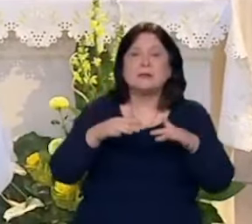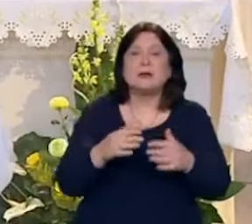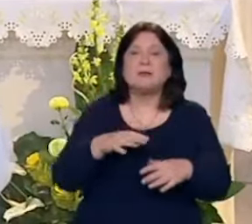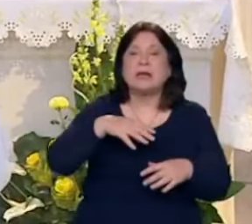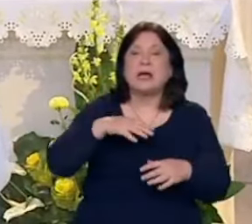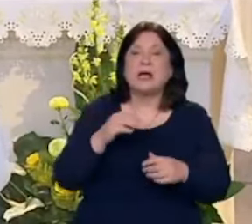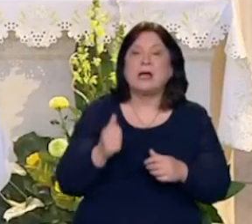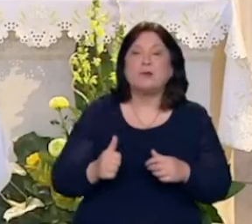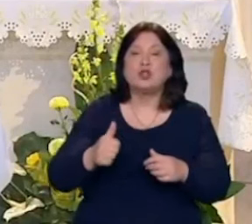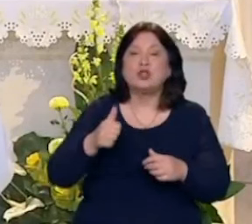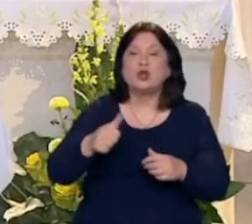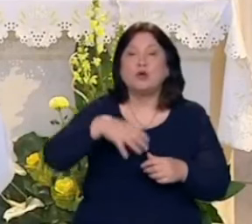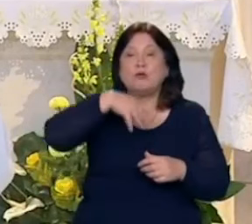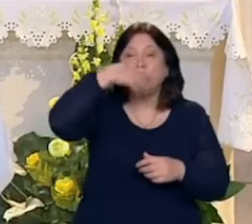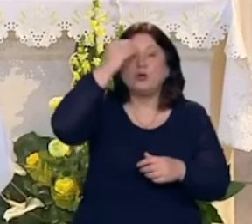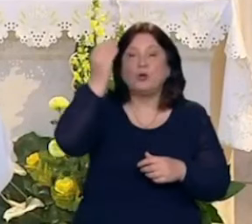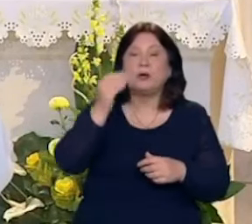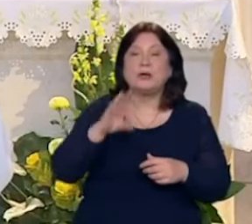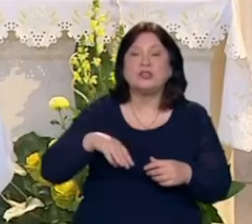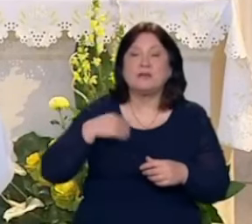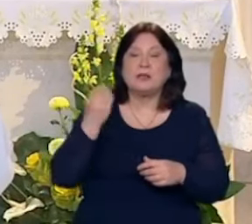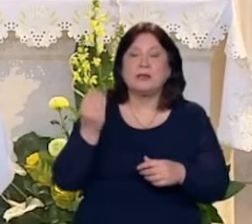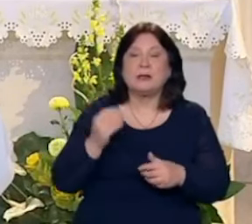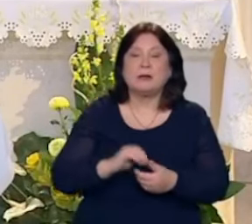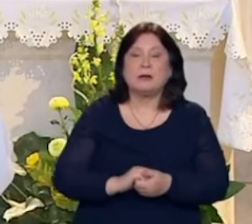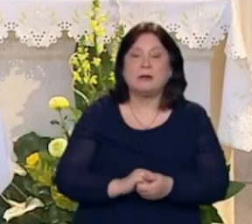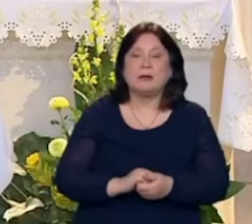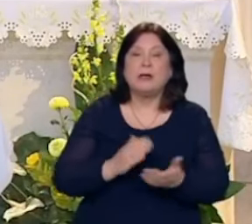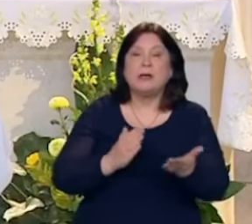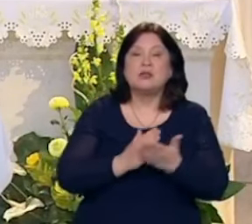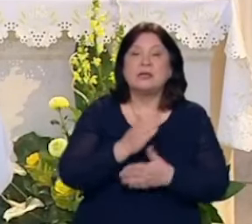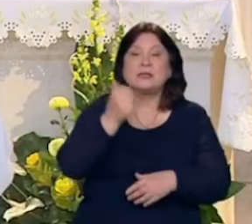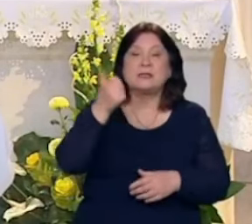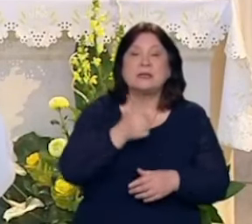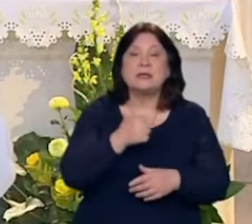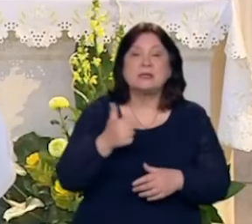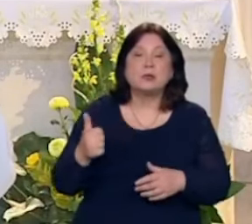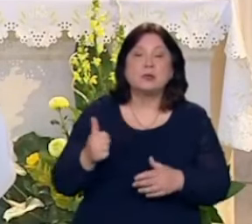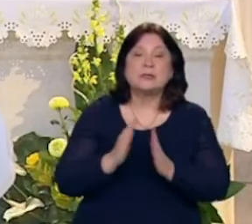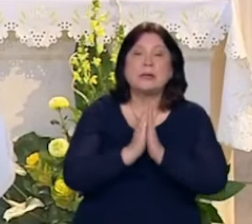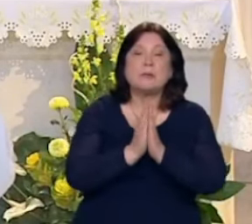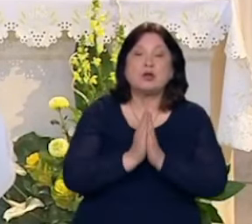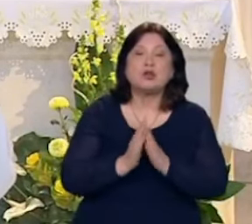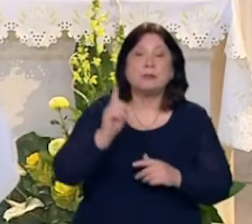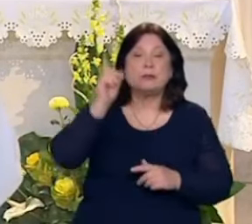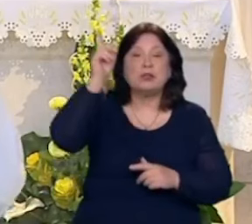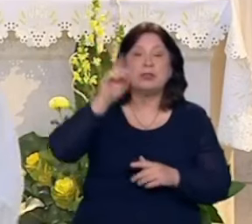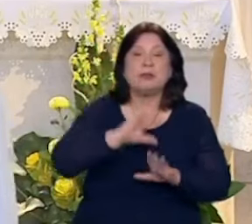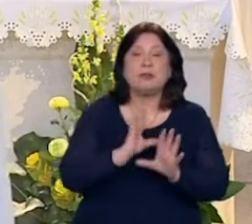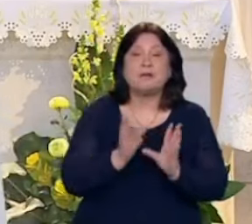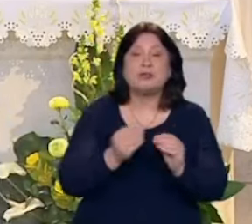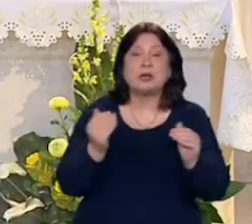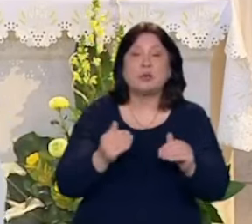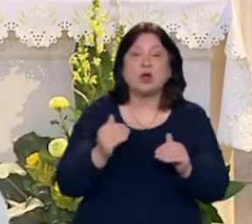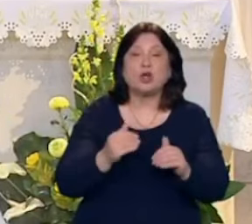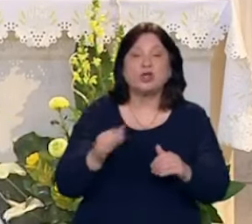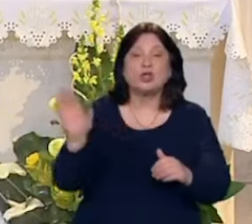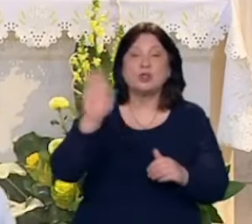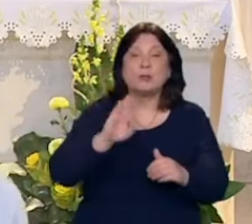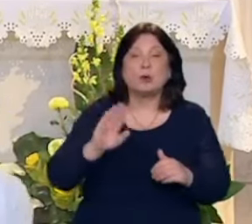Świętego przez Chrystusa Prosimy ciebie Wszechmogący Boże